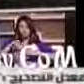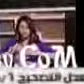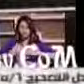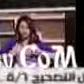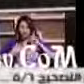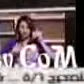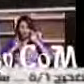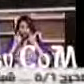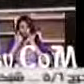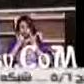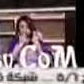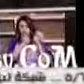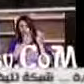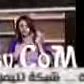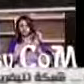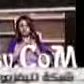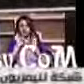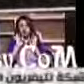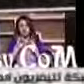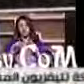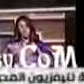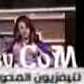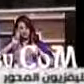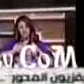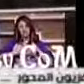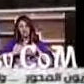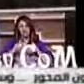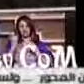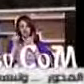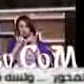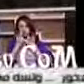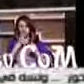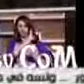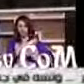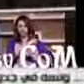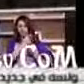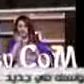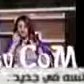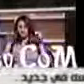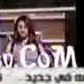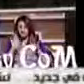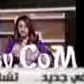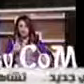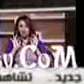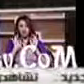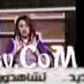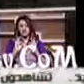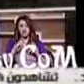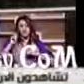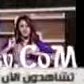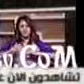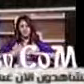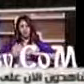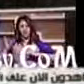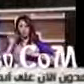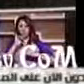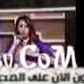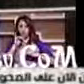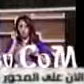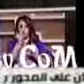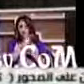بكره ان شاء الله في تعزيز لاجراءات التامين واحنا يعني المحكمه خط احمر طبعا